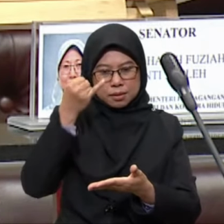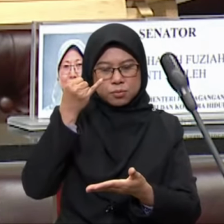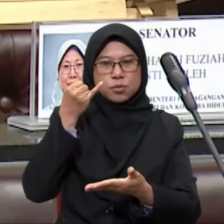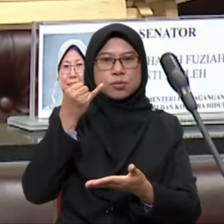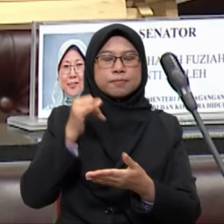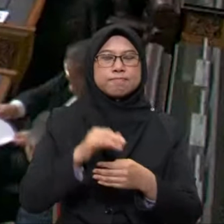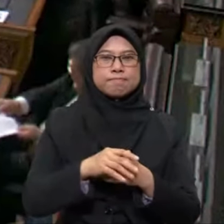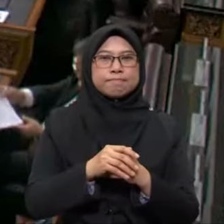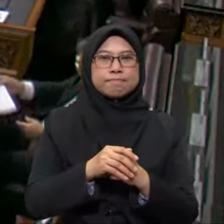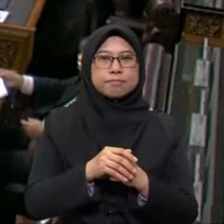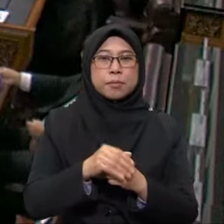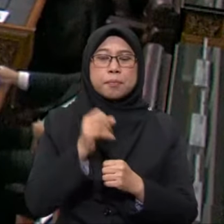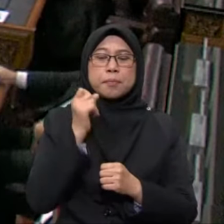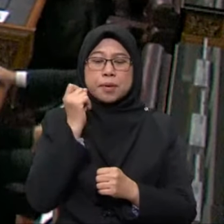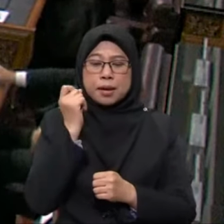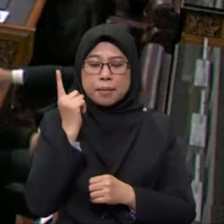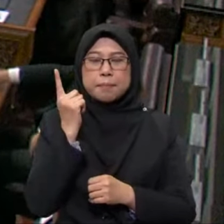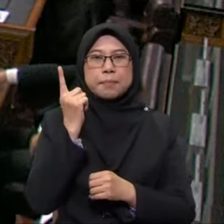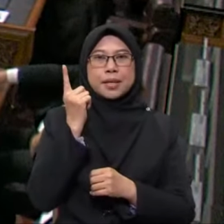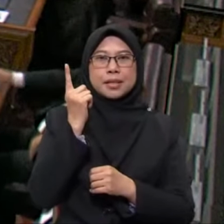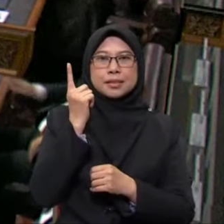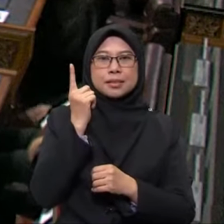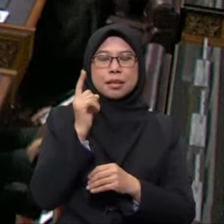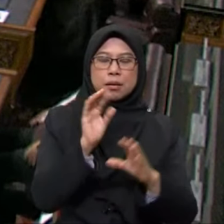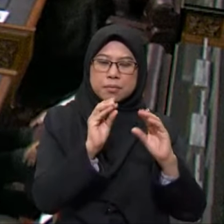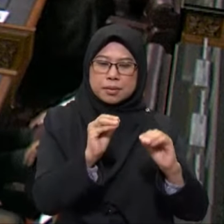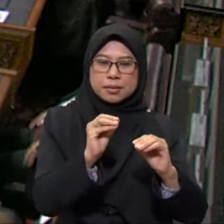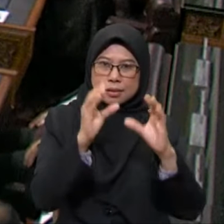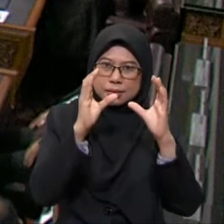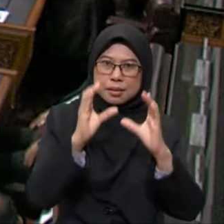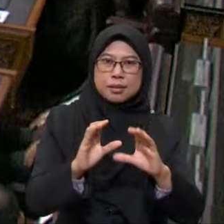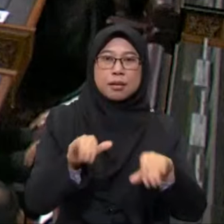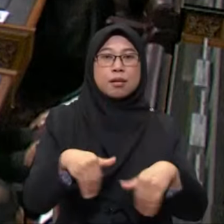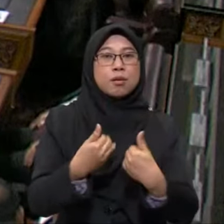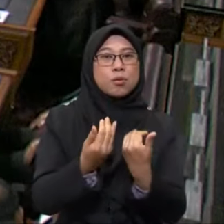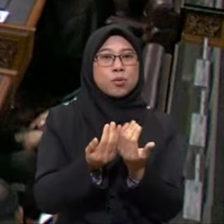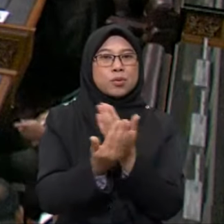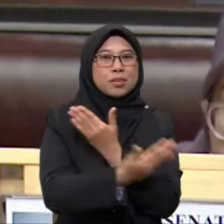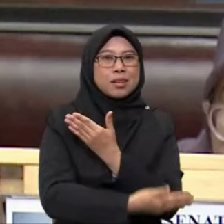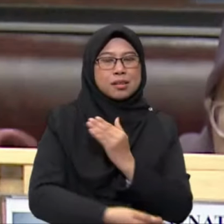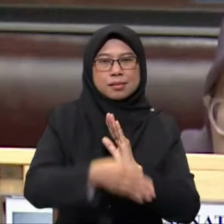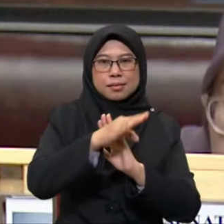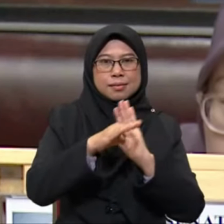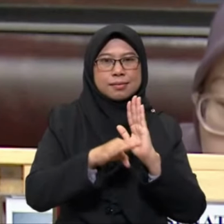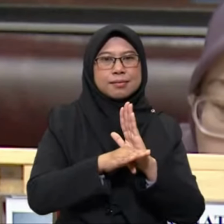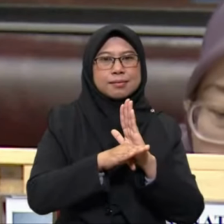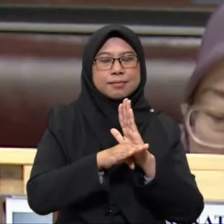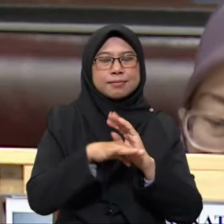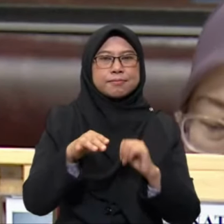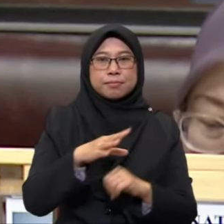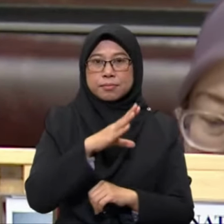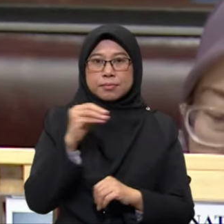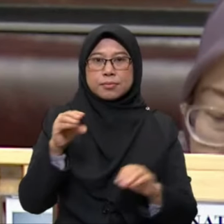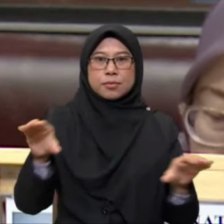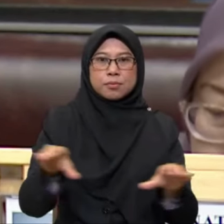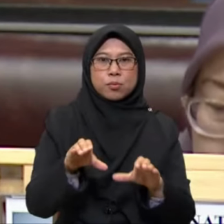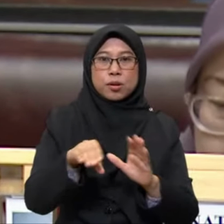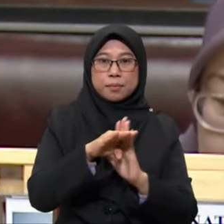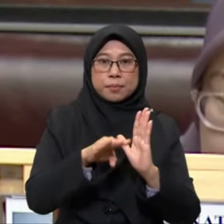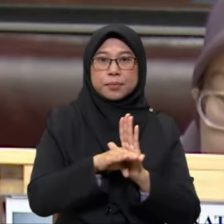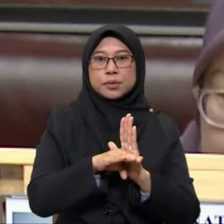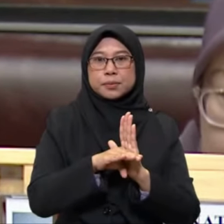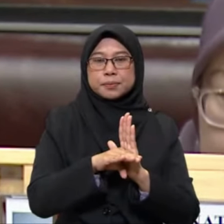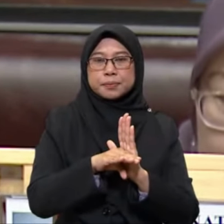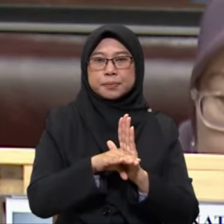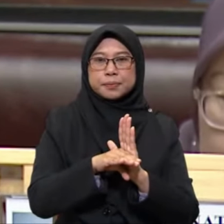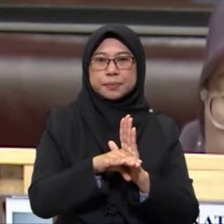dan pemahaman berkenaan dengan rukun negara, dan juga dalam membangunkan modul itu